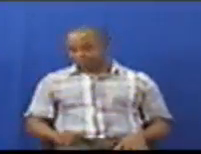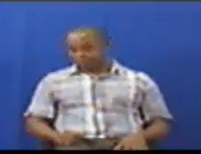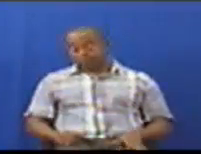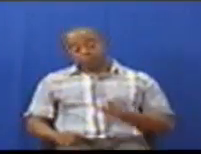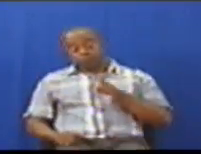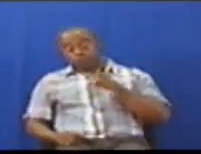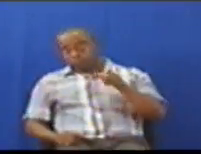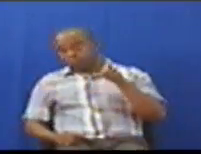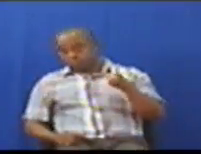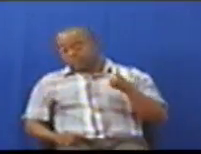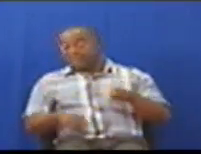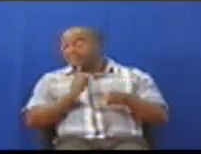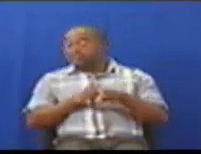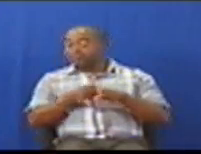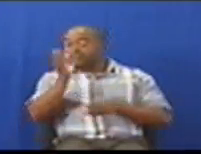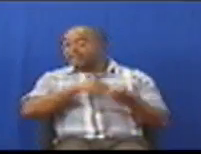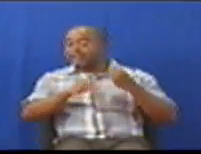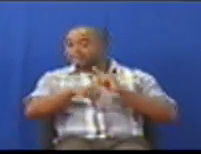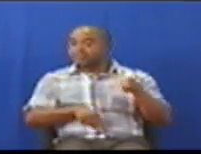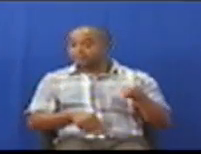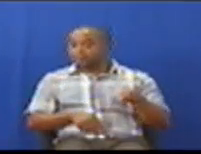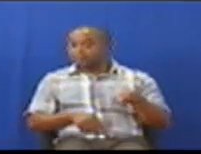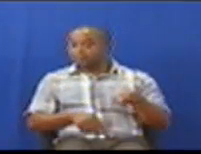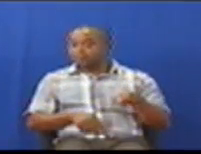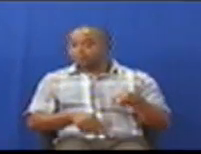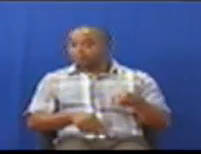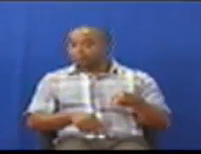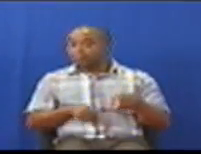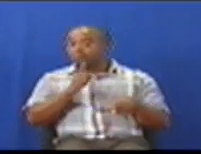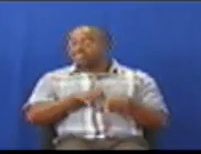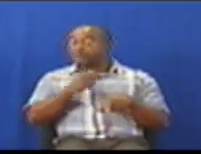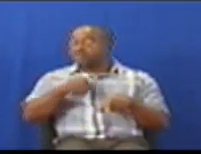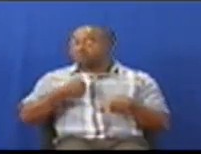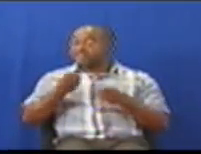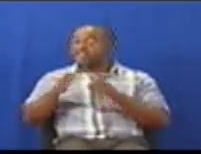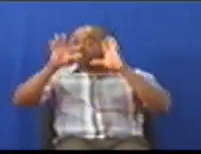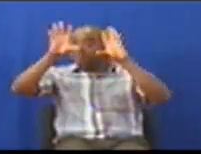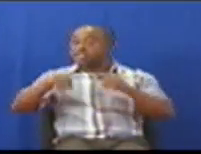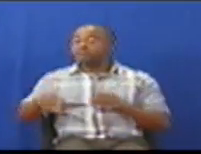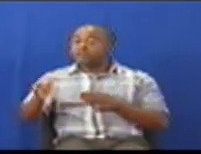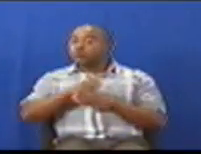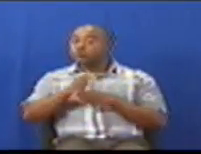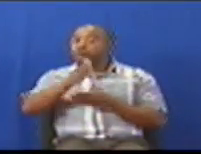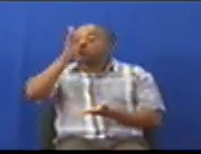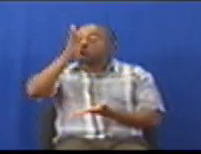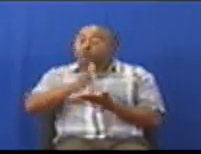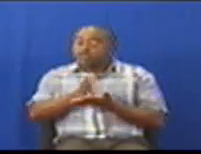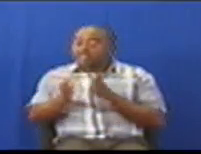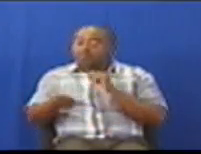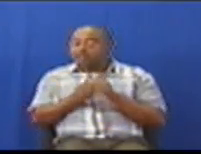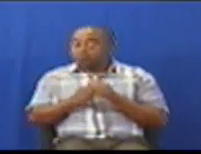mbunge alikuwa anachangia wakati nilipokuwa nikimpa taarifa kutokana na ukweli wa mambo